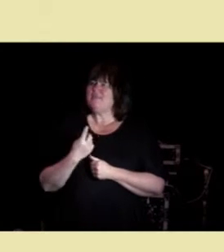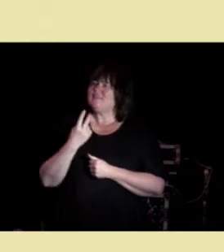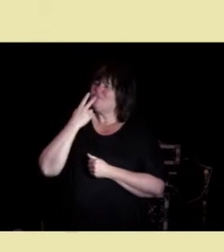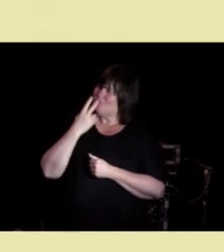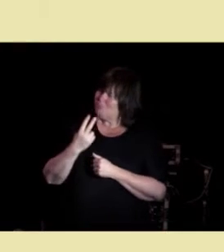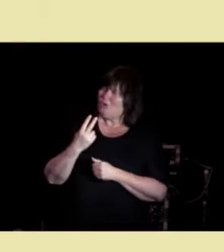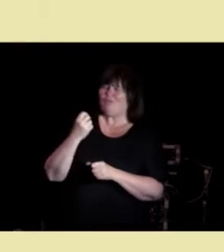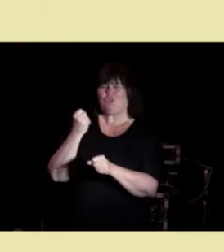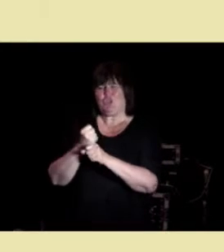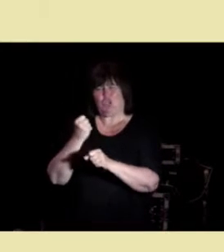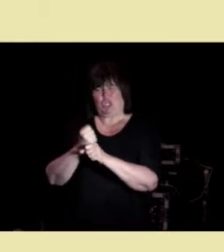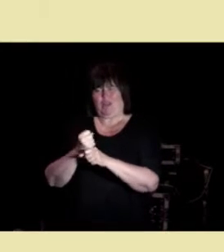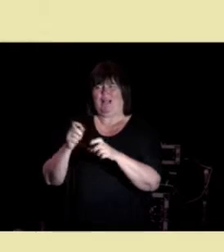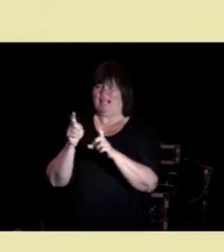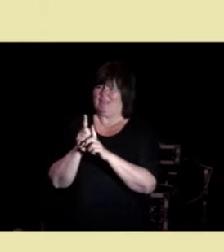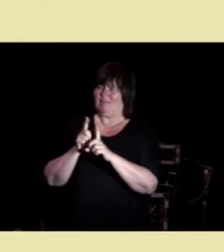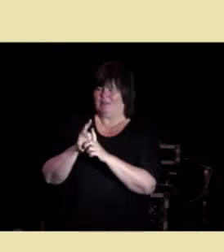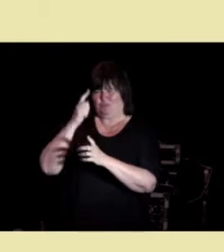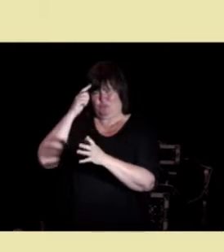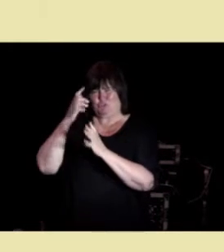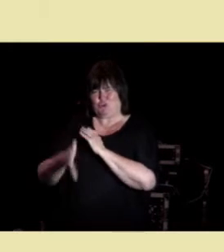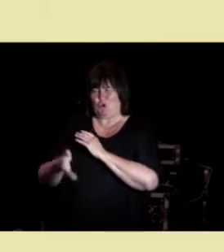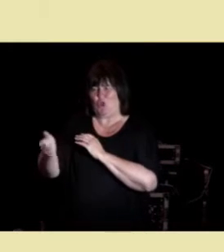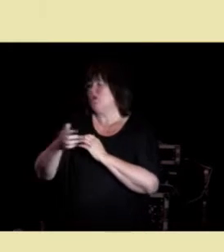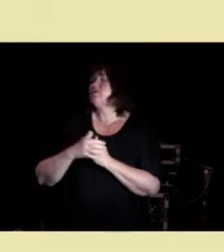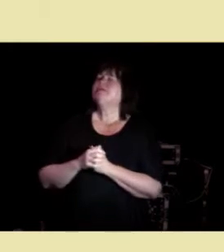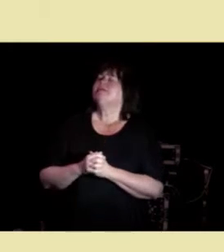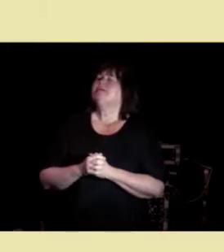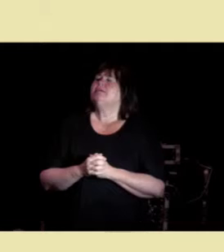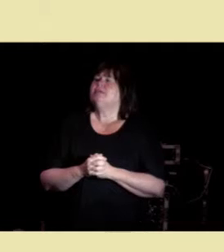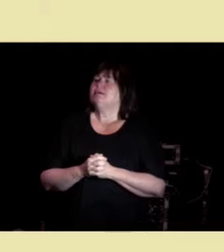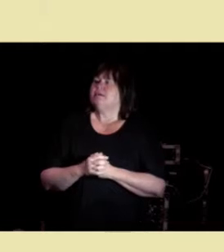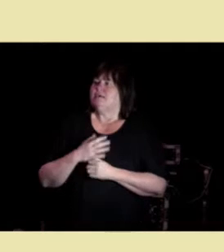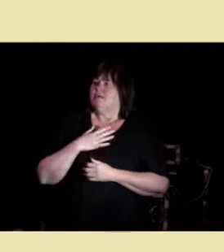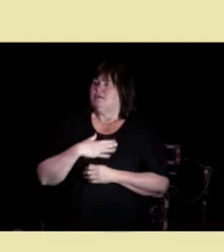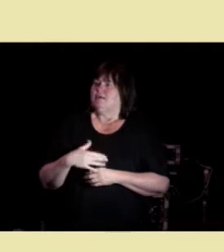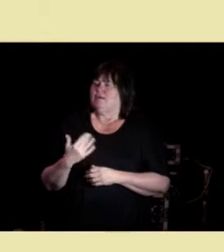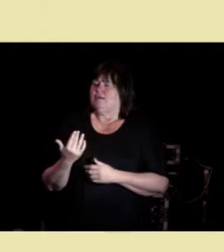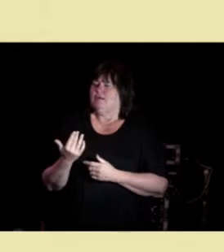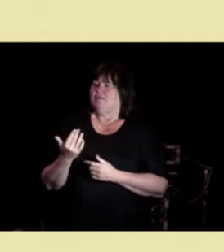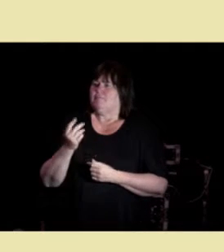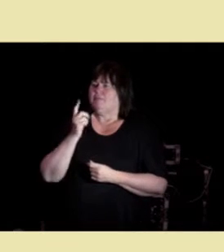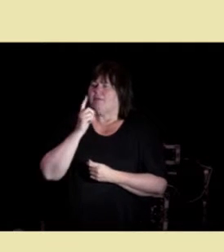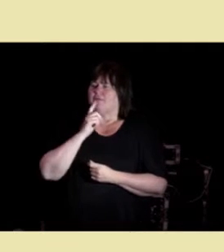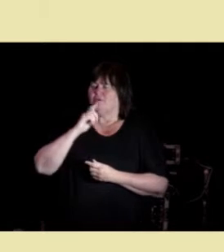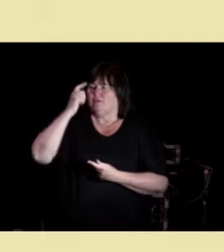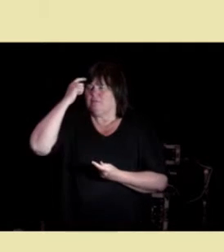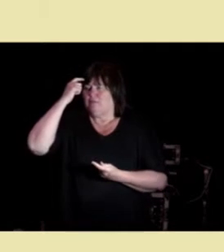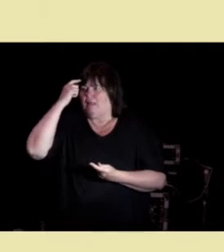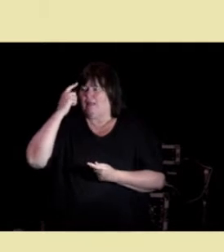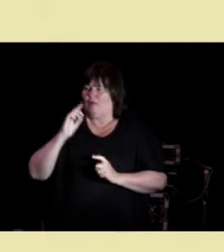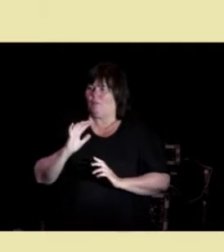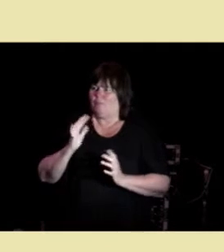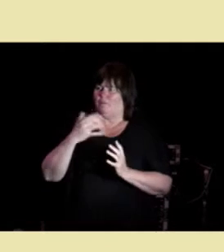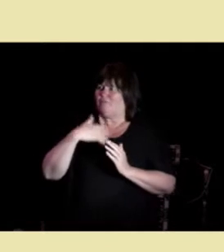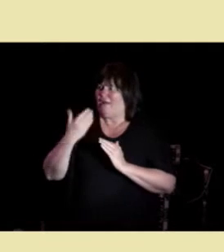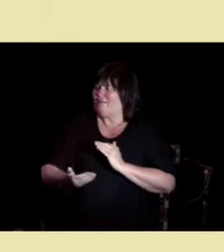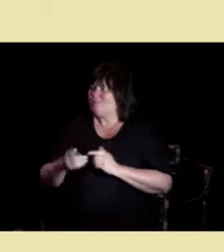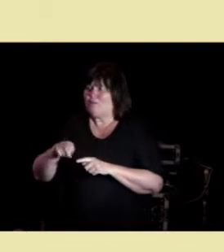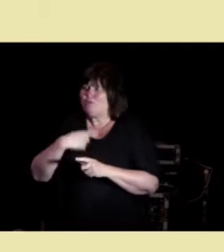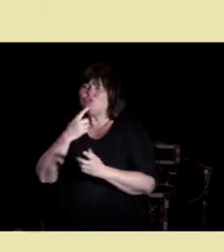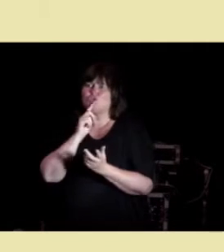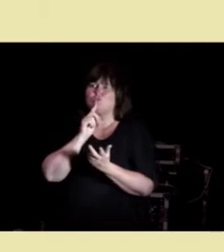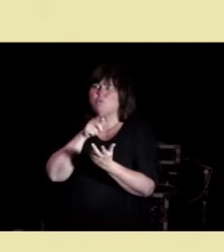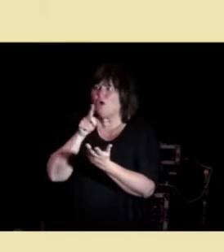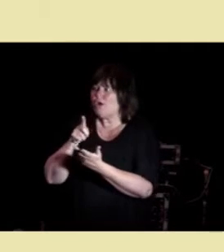likevel. Men det var en skjelsettende opplevelse, for etter det så begynte jeg å spørre. Og jeg var så